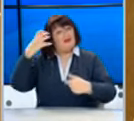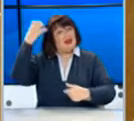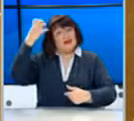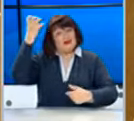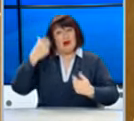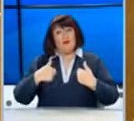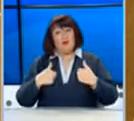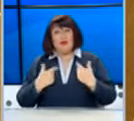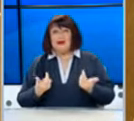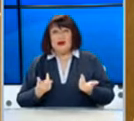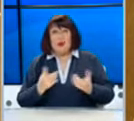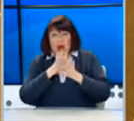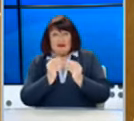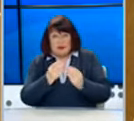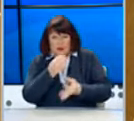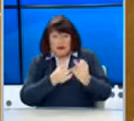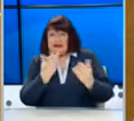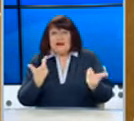Δεν ξέρω αν